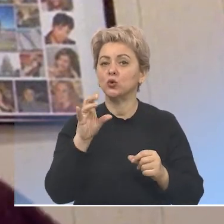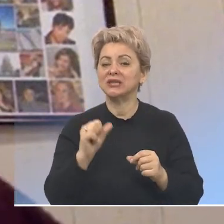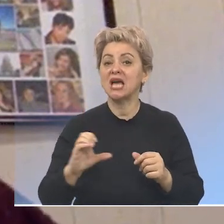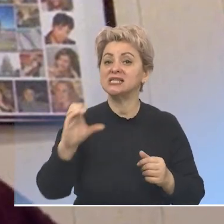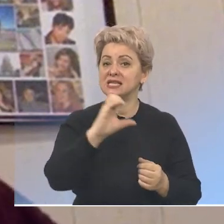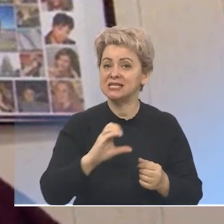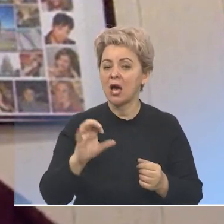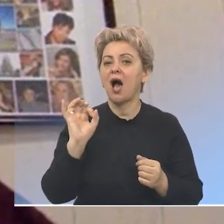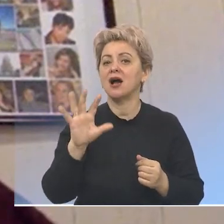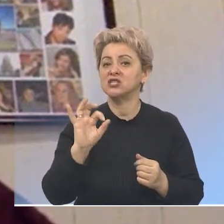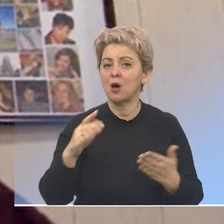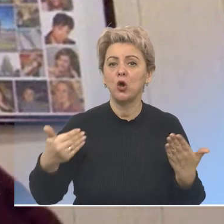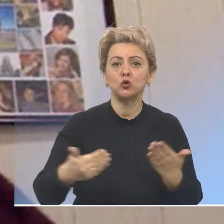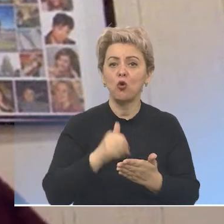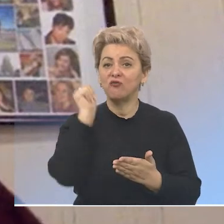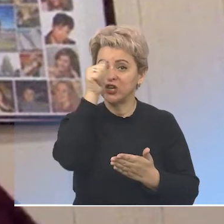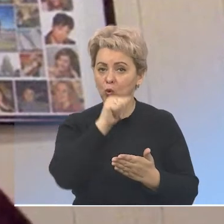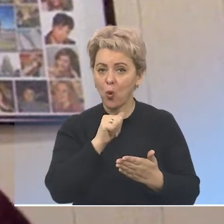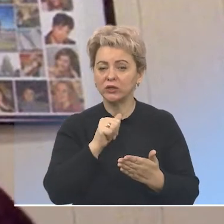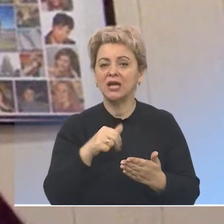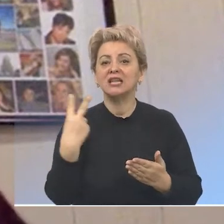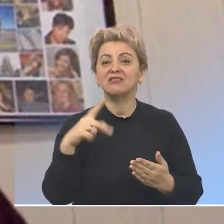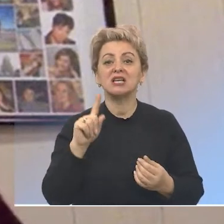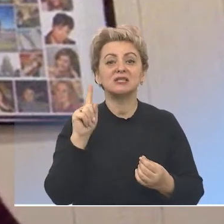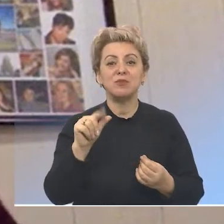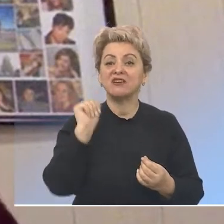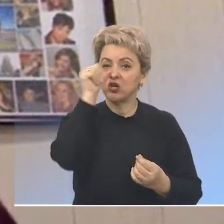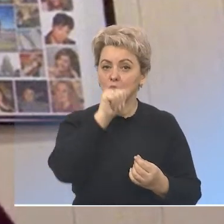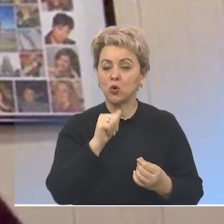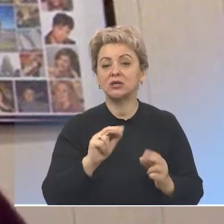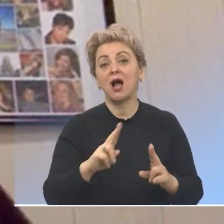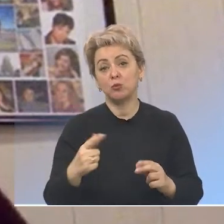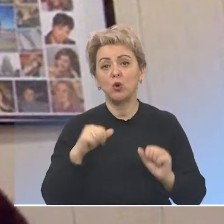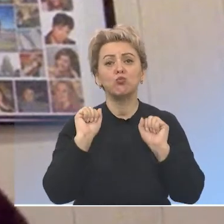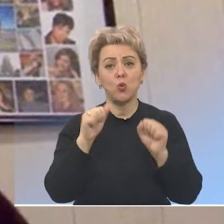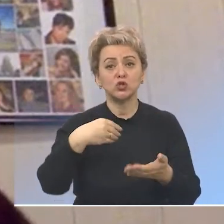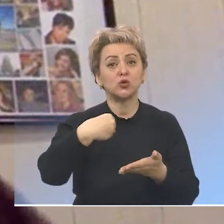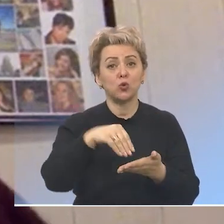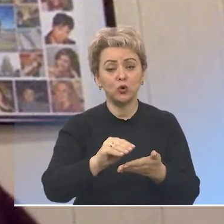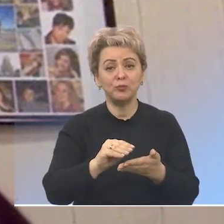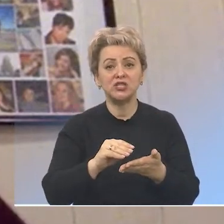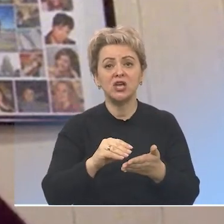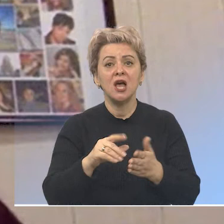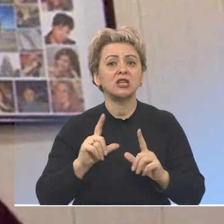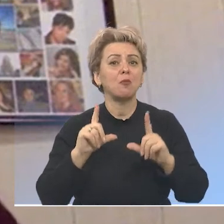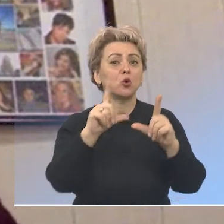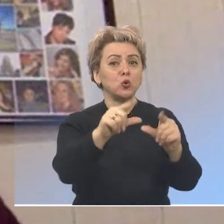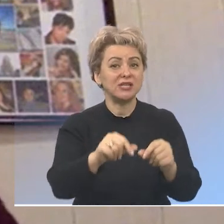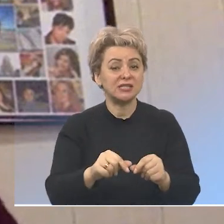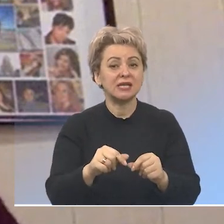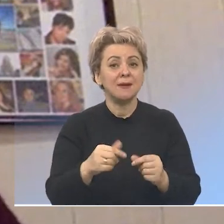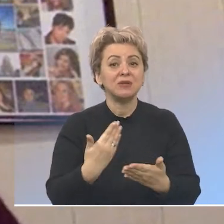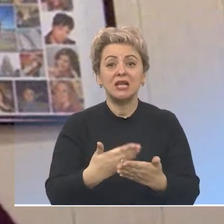поездку на сентябрь, октябрь, на Новый год, на 2021 год. Ну, как бы вы можете купить там, я не знаю, круиз